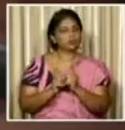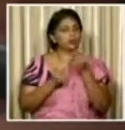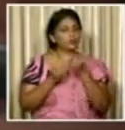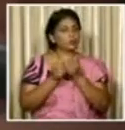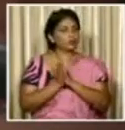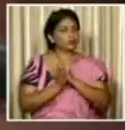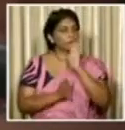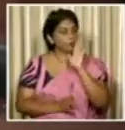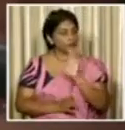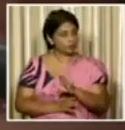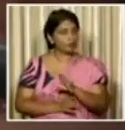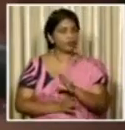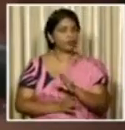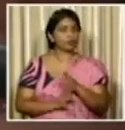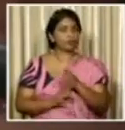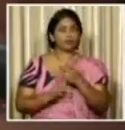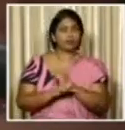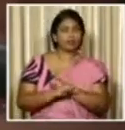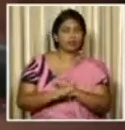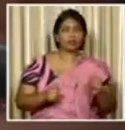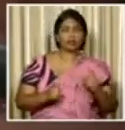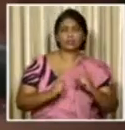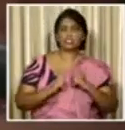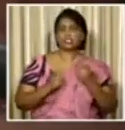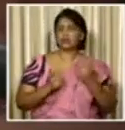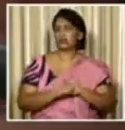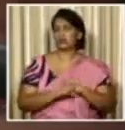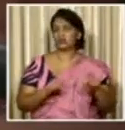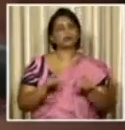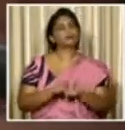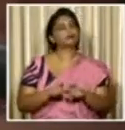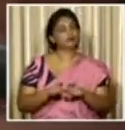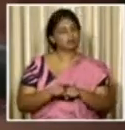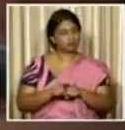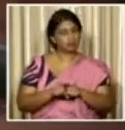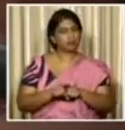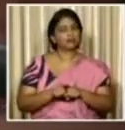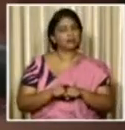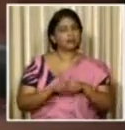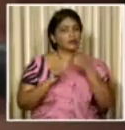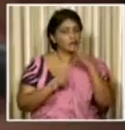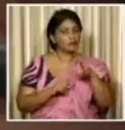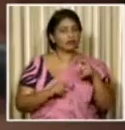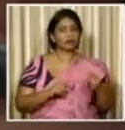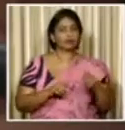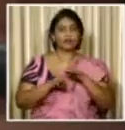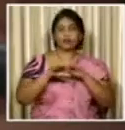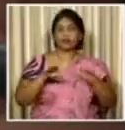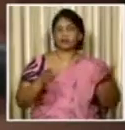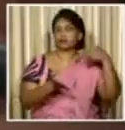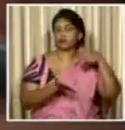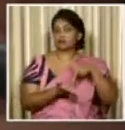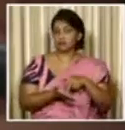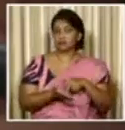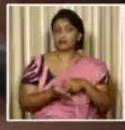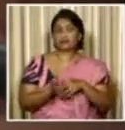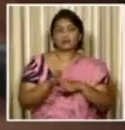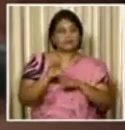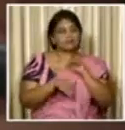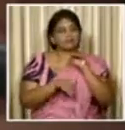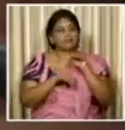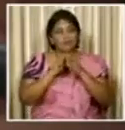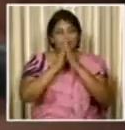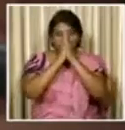ඔවුන්ගෙන් තොර ලෝකයක් නැති දේශපාලනක් නැති තත්ත්වයට පත් වුණා. ඒ නිසා තමයි වේදිකාවල බඩ ගගා